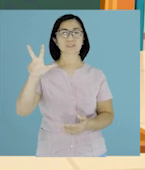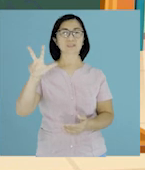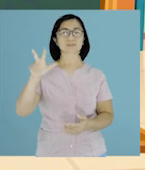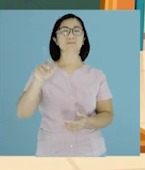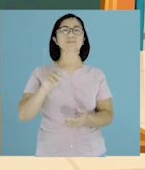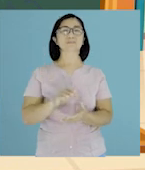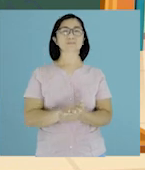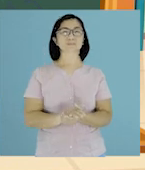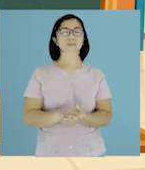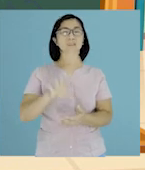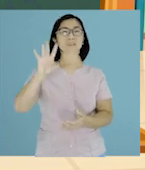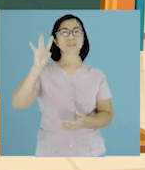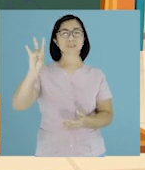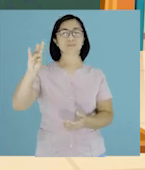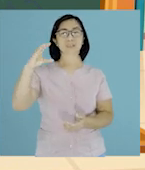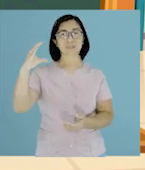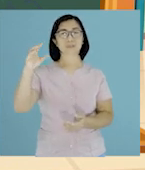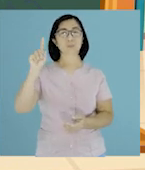923,